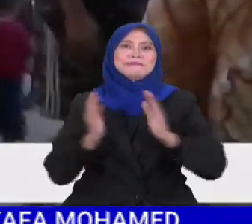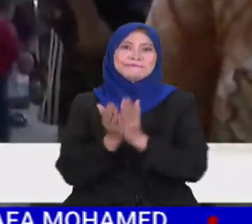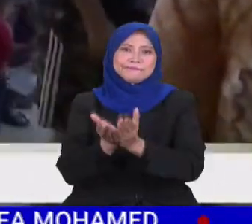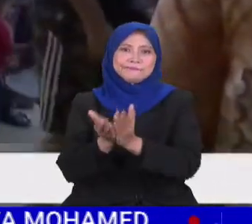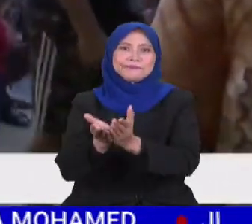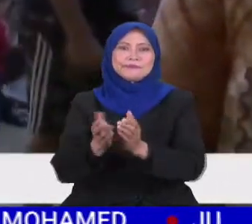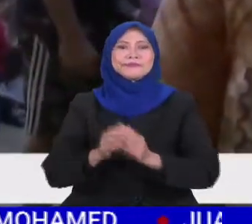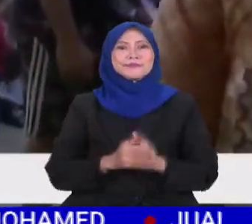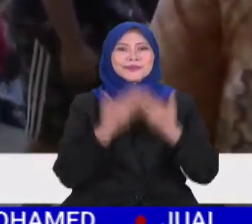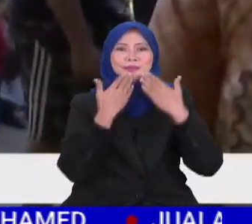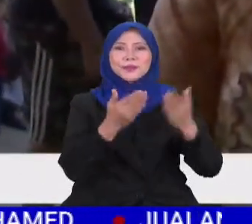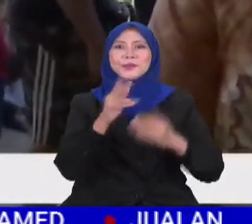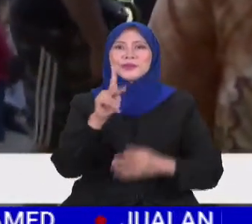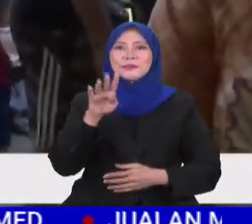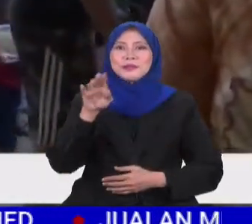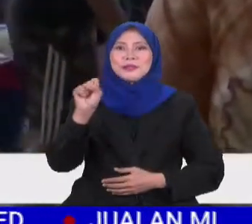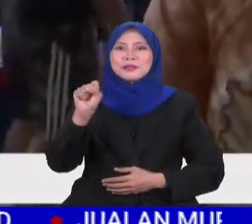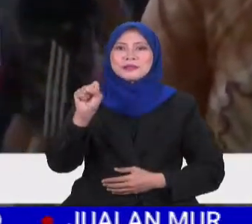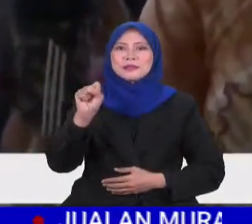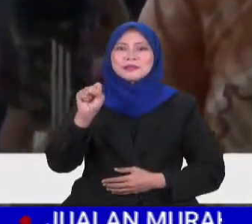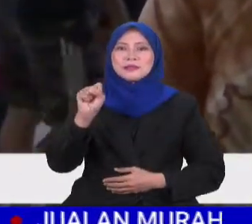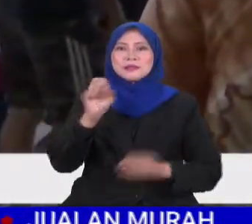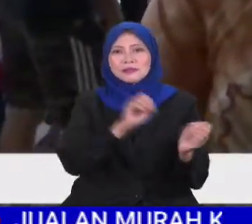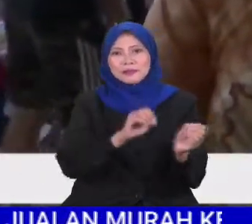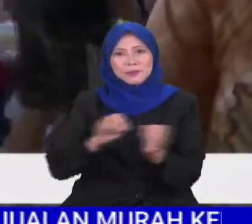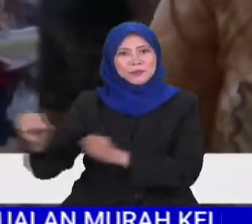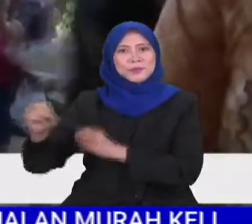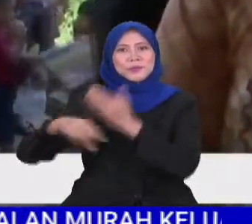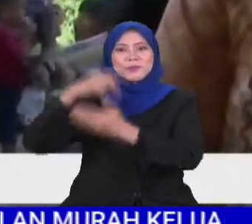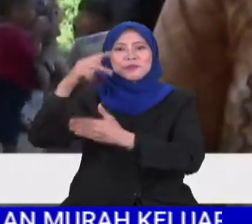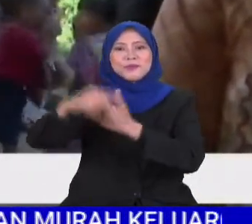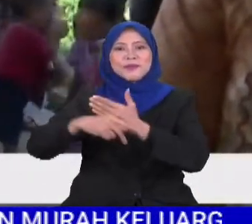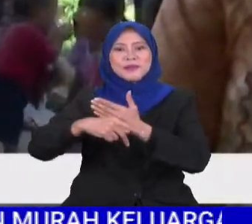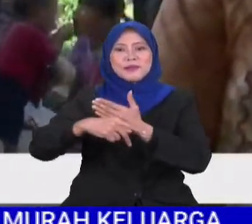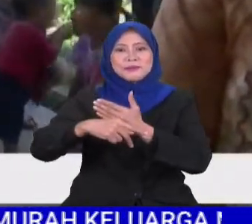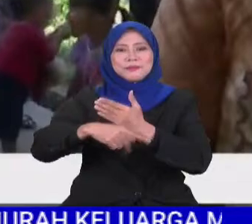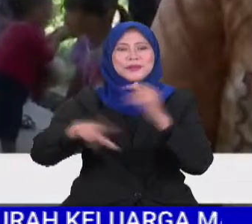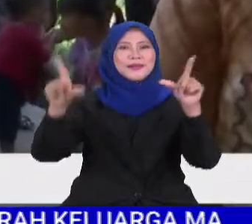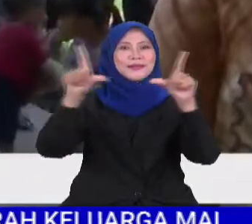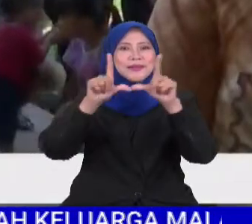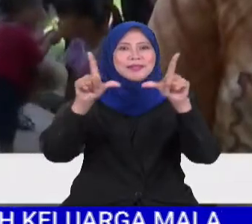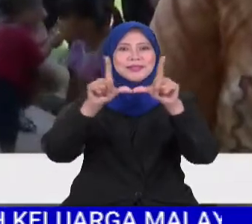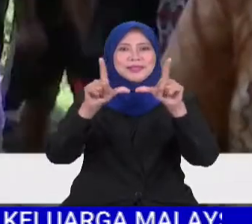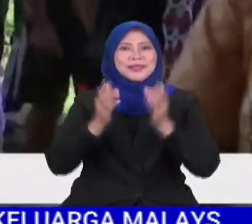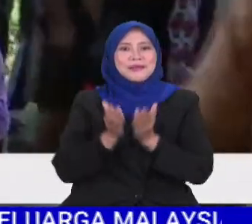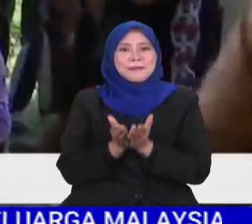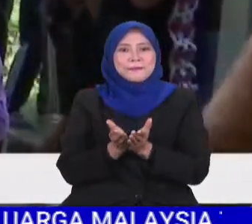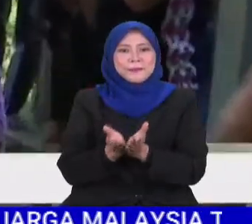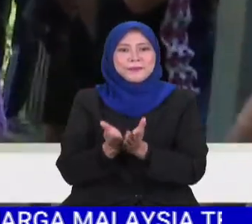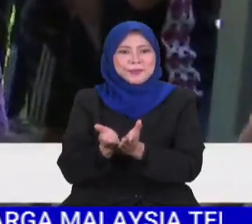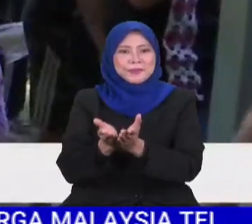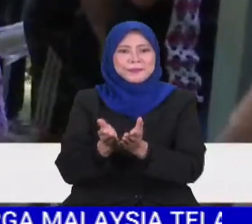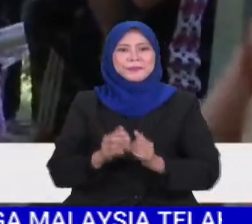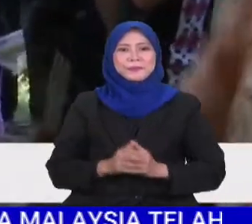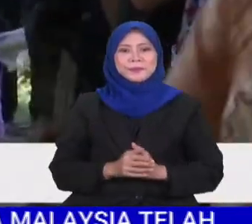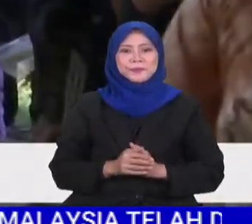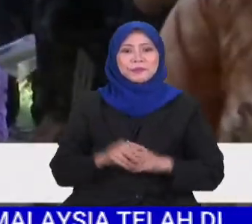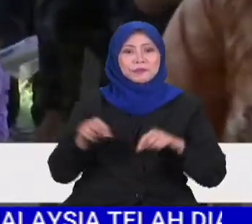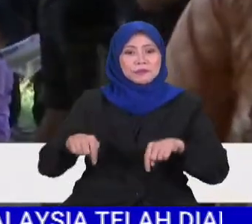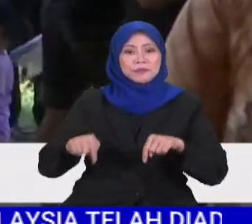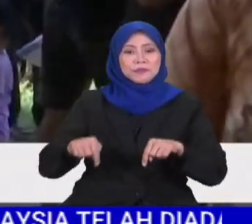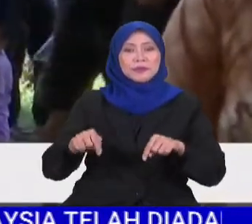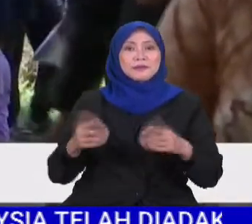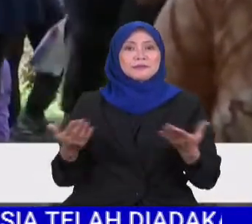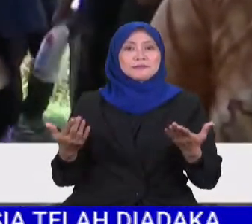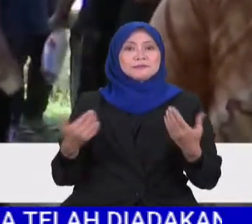kepada KBS karena menganjurkan program ee pelesenan kepala kecil nada program ini kami